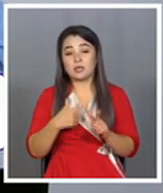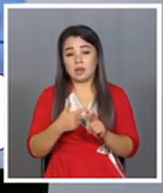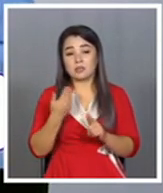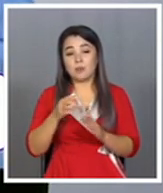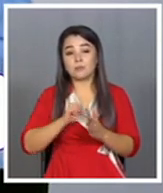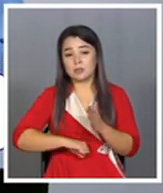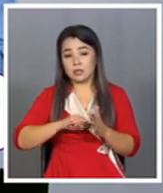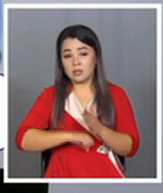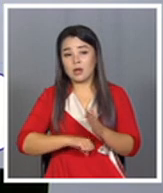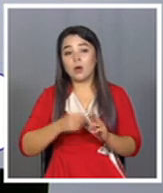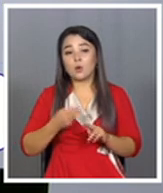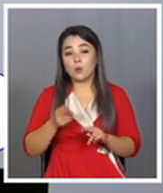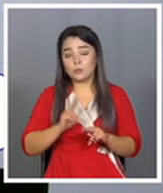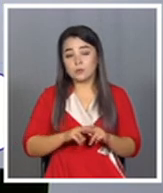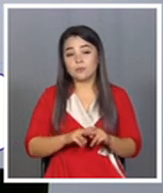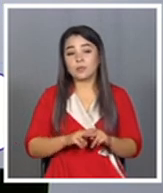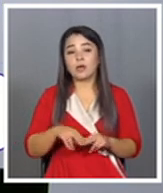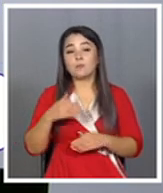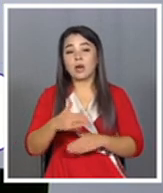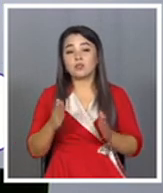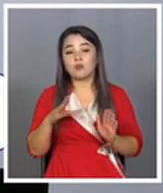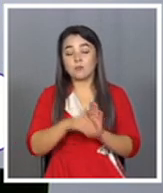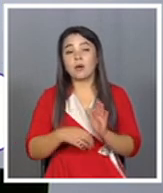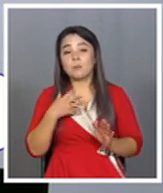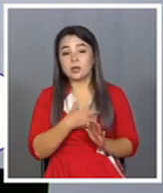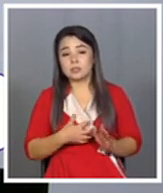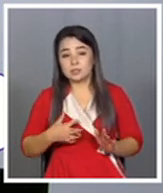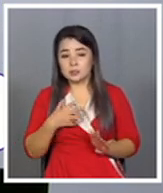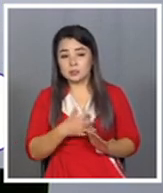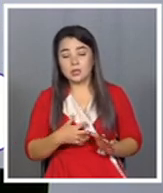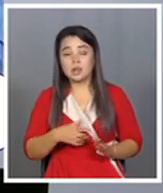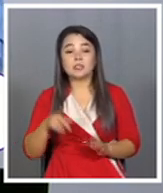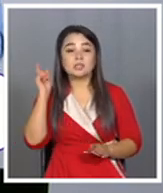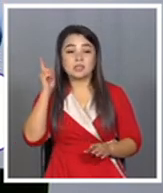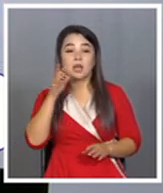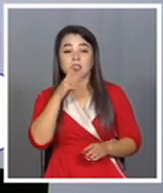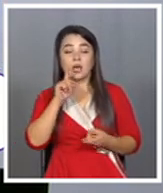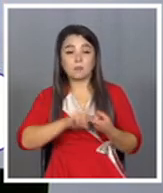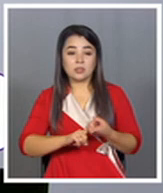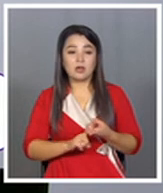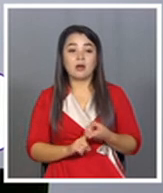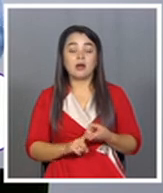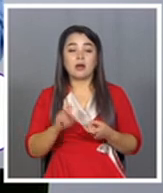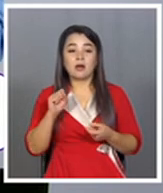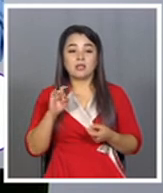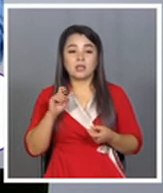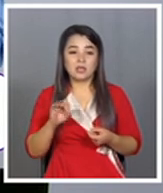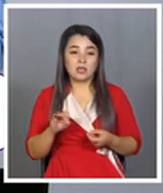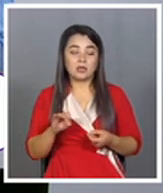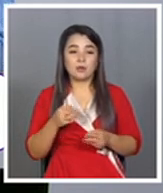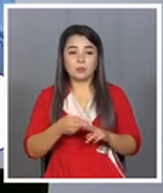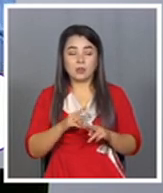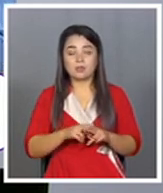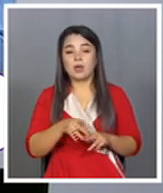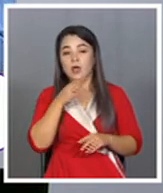себебіміз, ол платформалардың негізі ежелгі заманда, яғни архей-протерезой, кембрийге